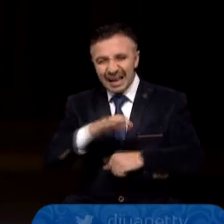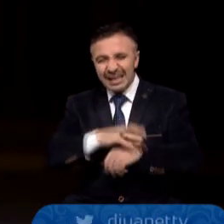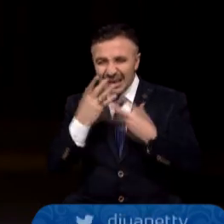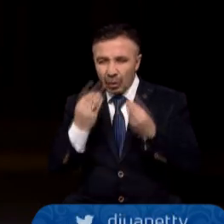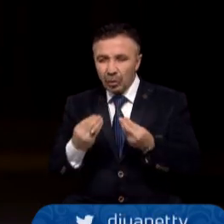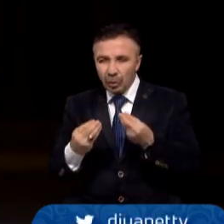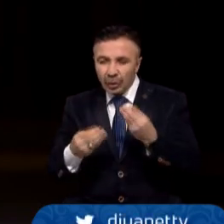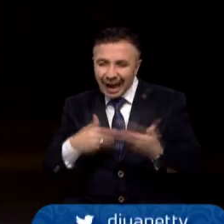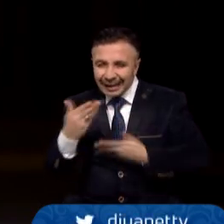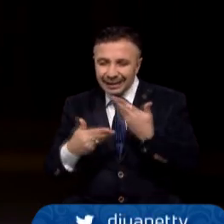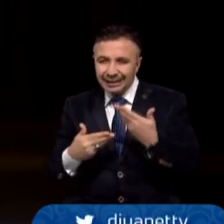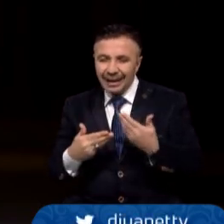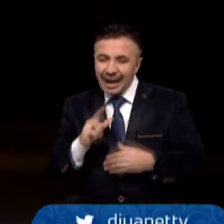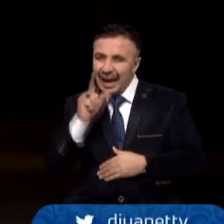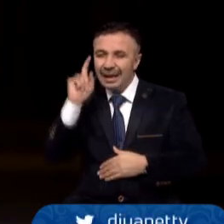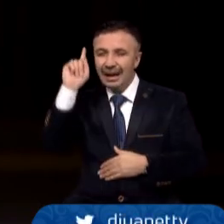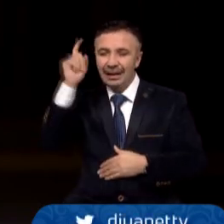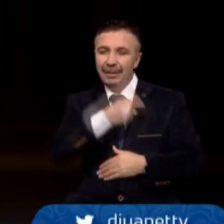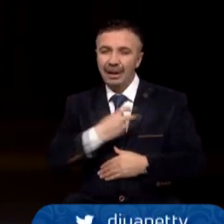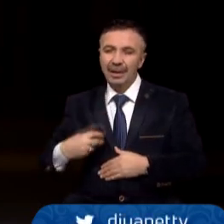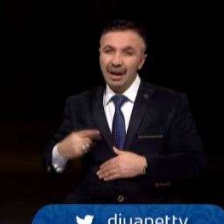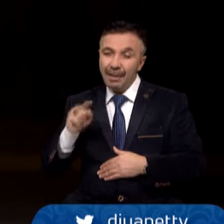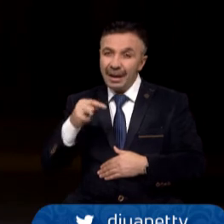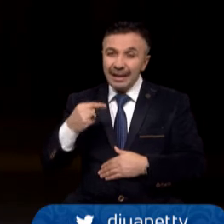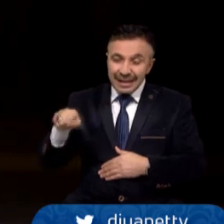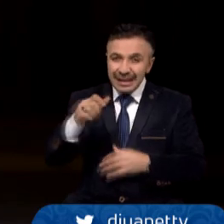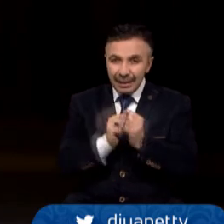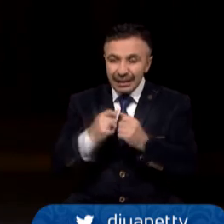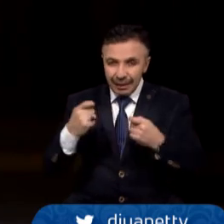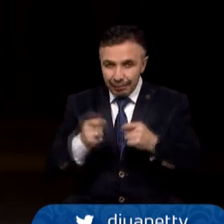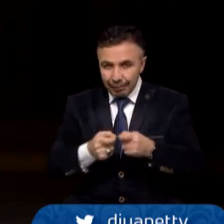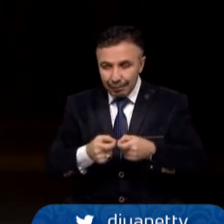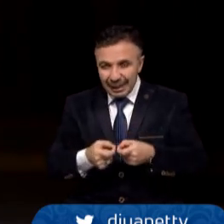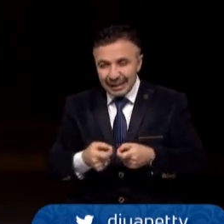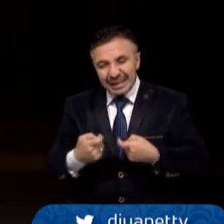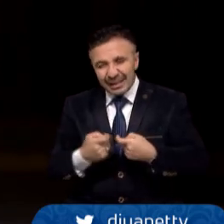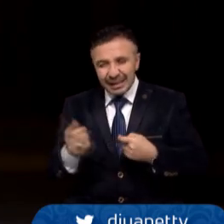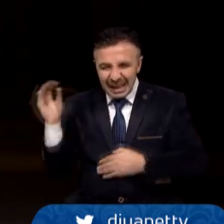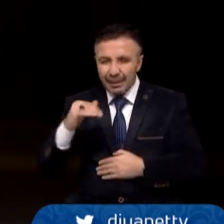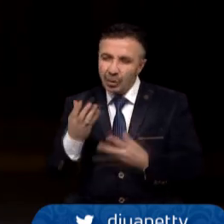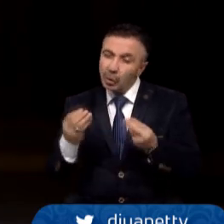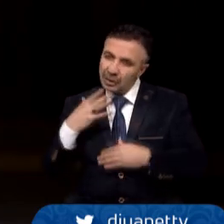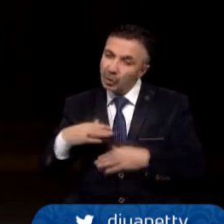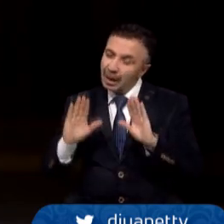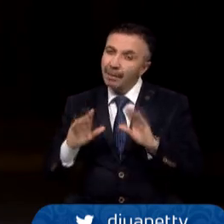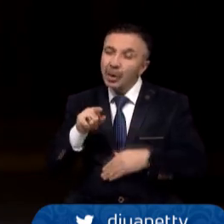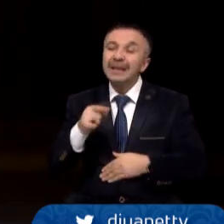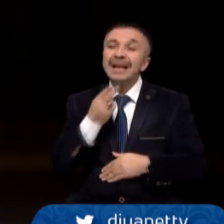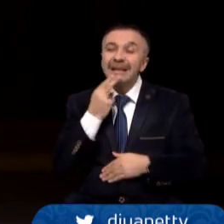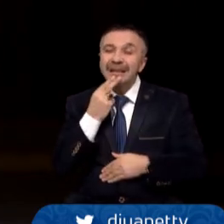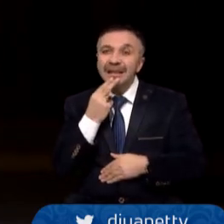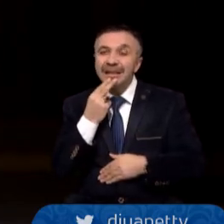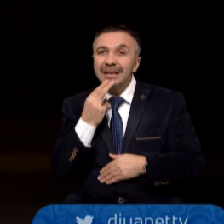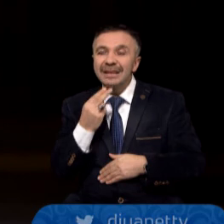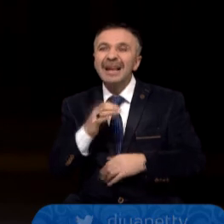durumu arz etti ya resulallah ben de sizinle beraber gelmeyi çok arzu ediyorum ama